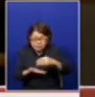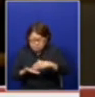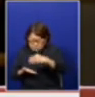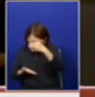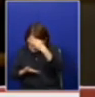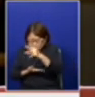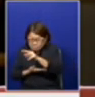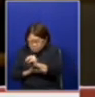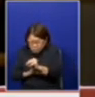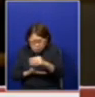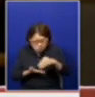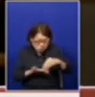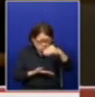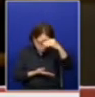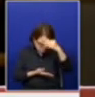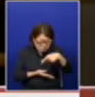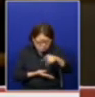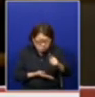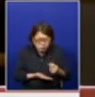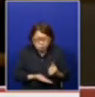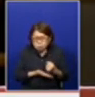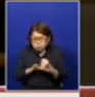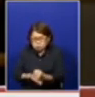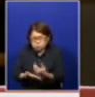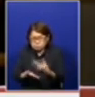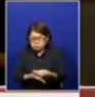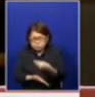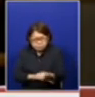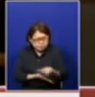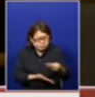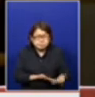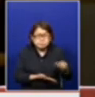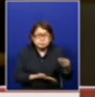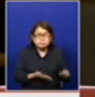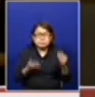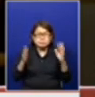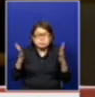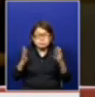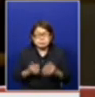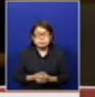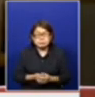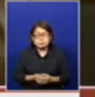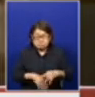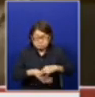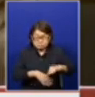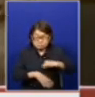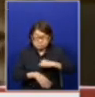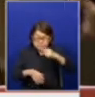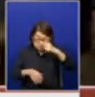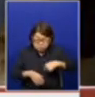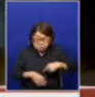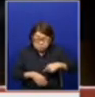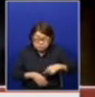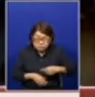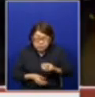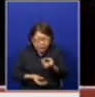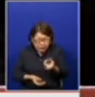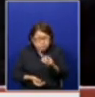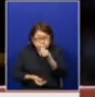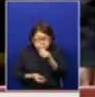ครับเขาเป็นคนไทยหรือเปล่าครับเขากินข้าวหรือเปล่าครับบอกว่า